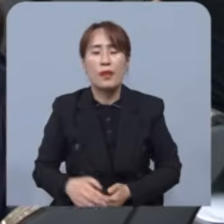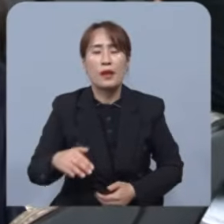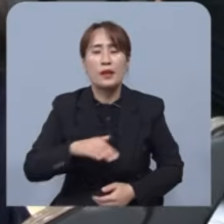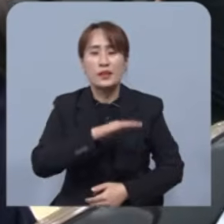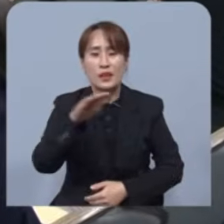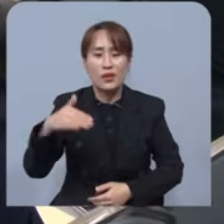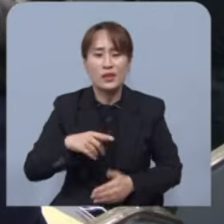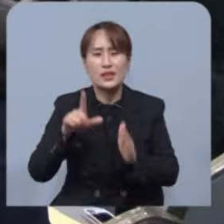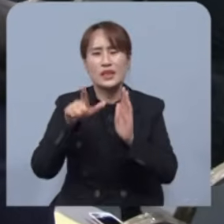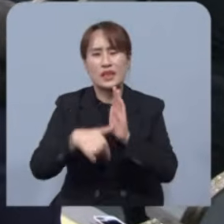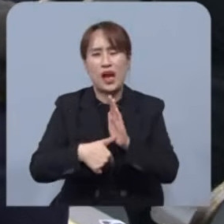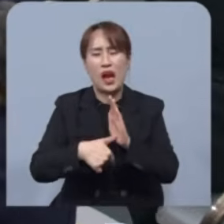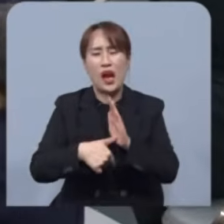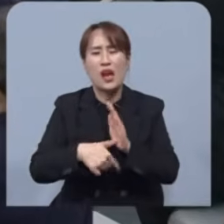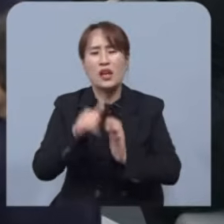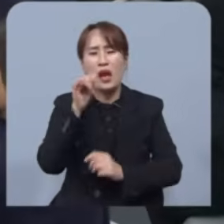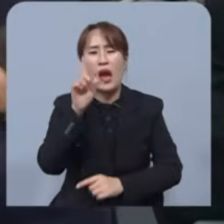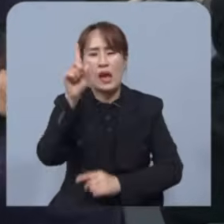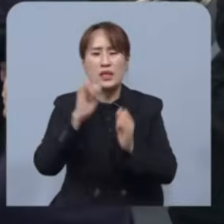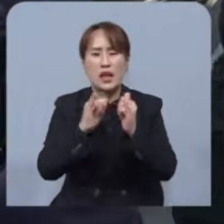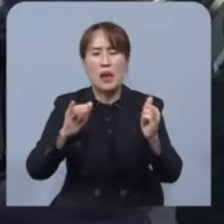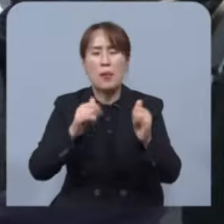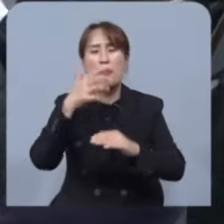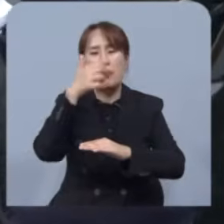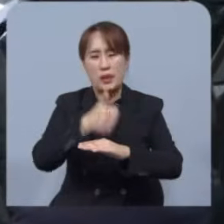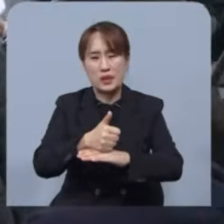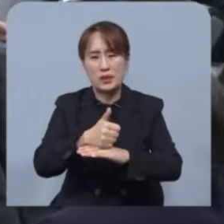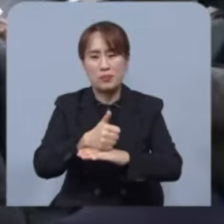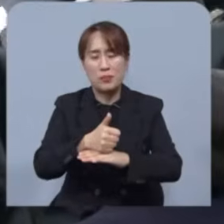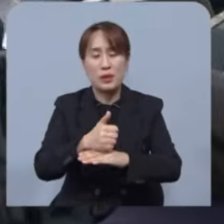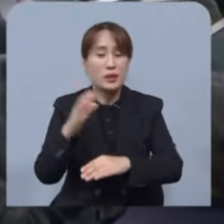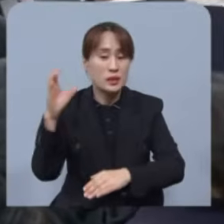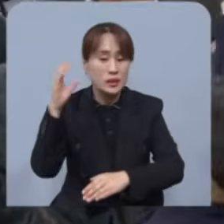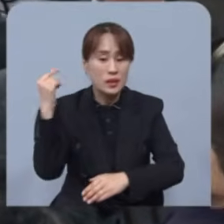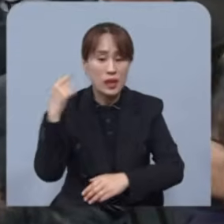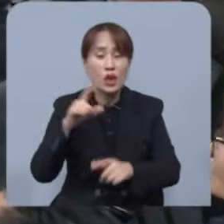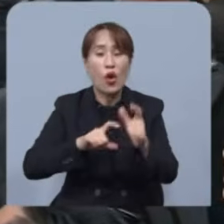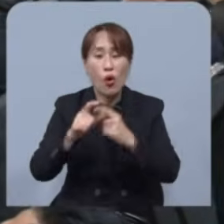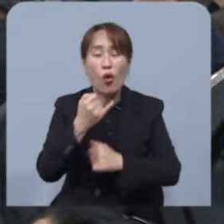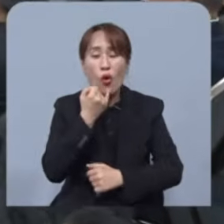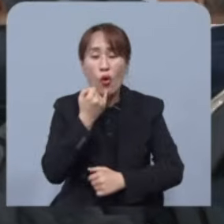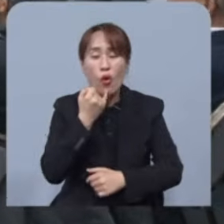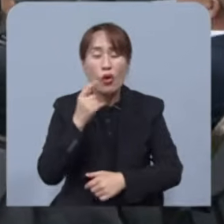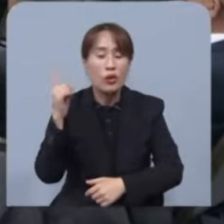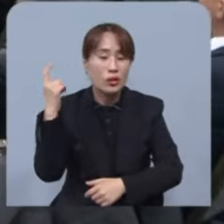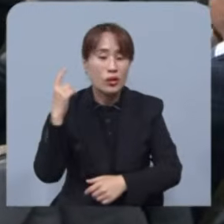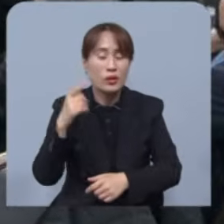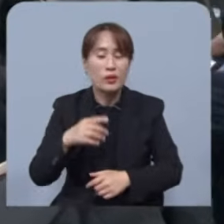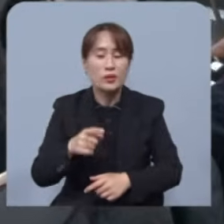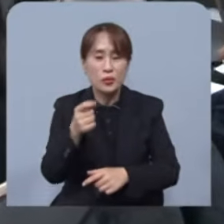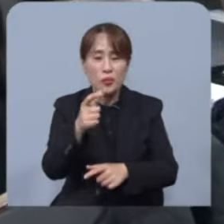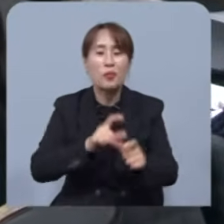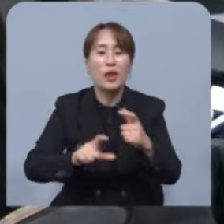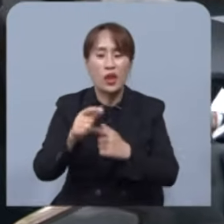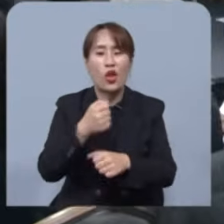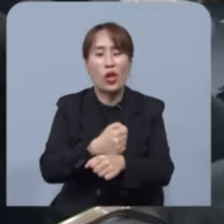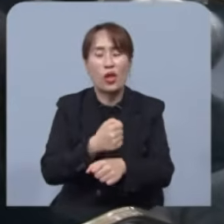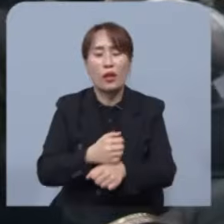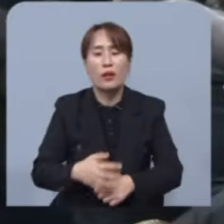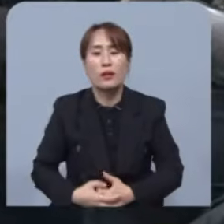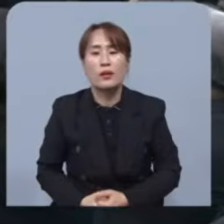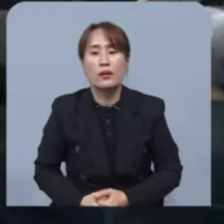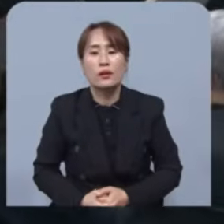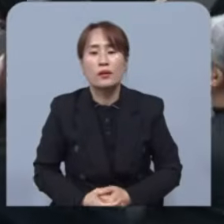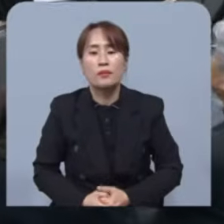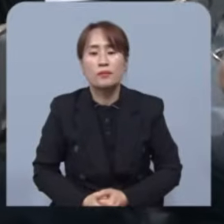저희 시간이 있어서 딱 한 분만 말씀 더 청해 듣겠습니다. 좀 더 하세요. 네, 조금만 더 하겠습니다.